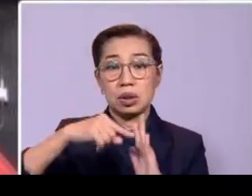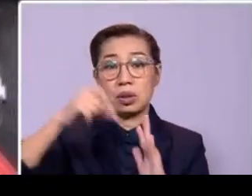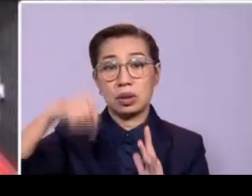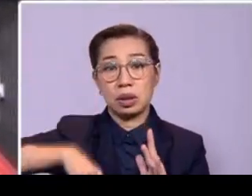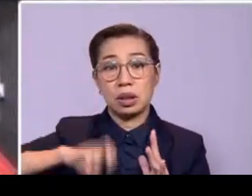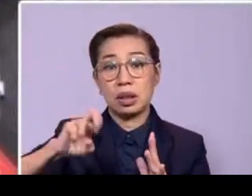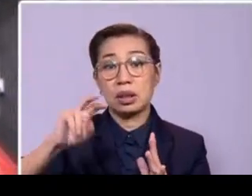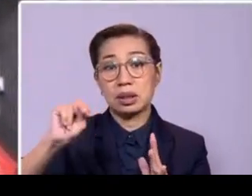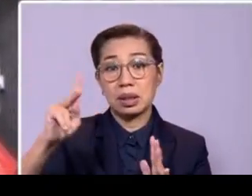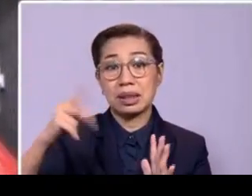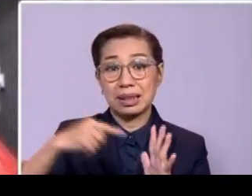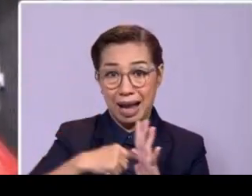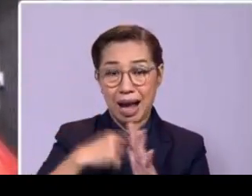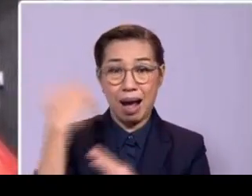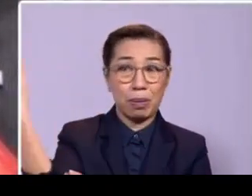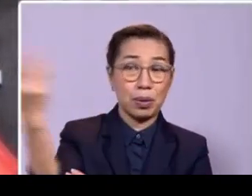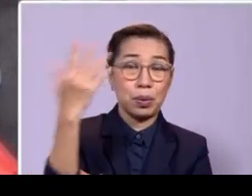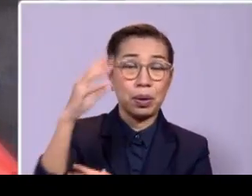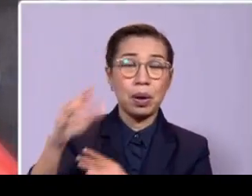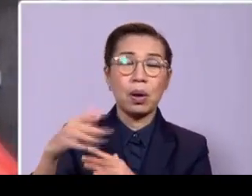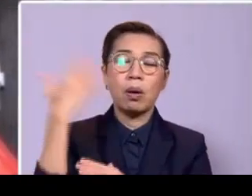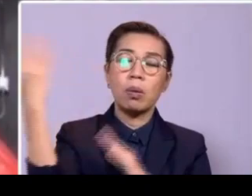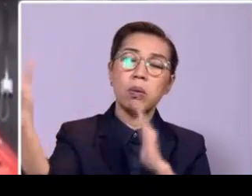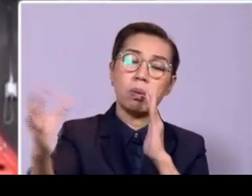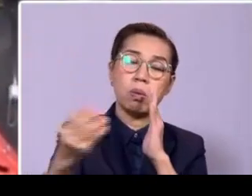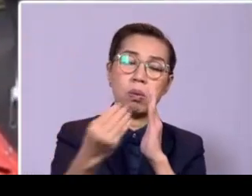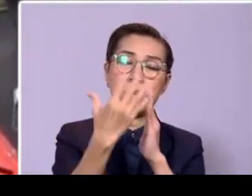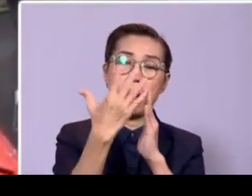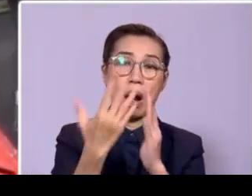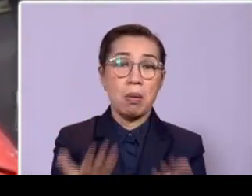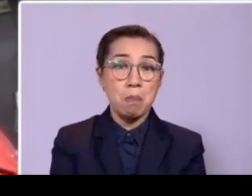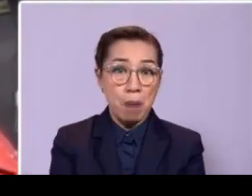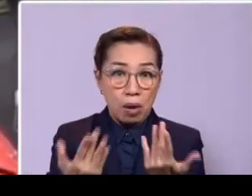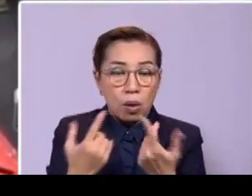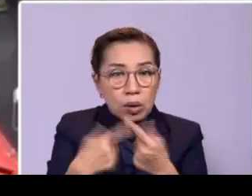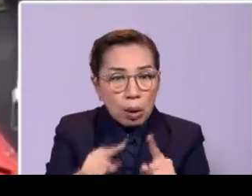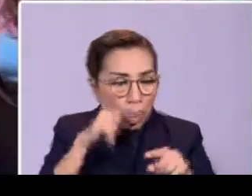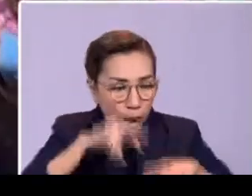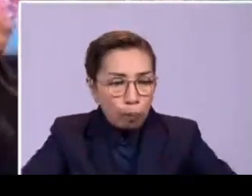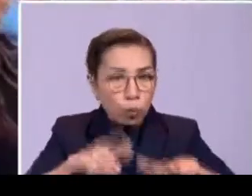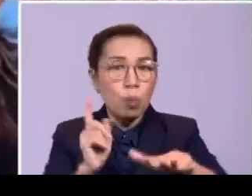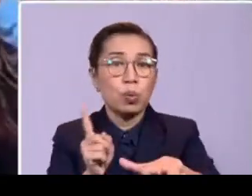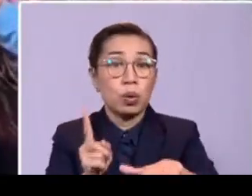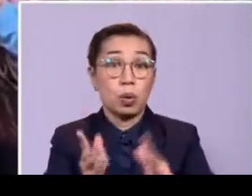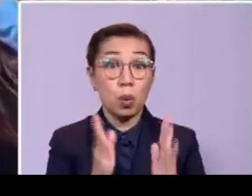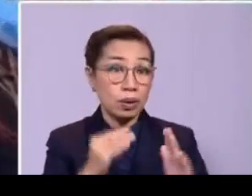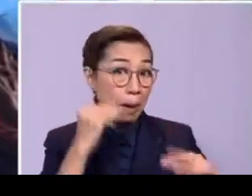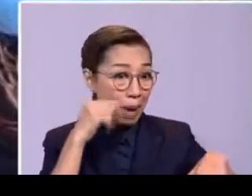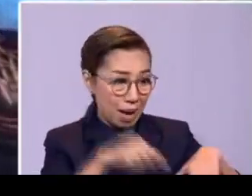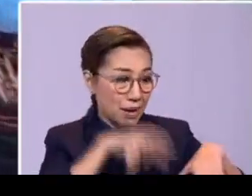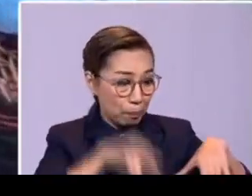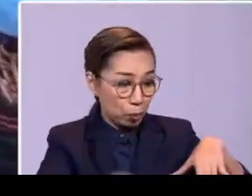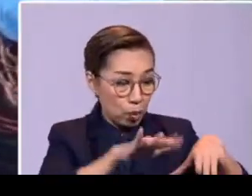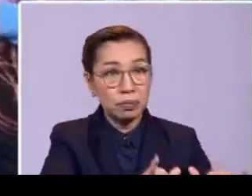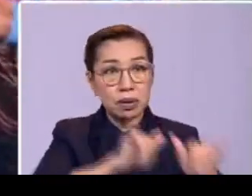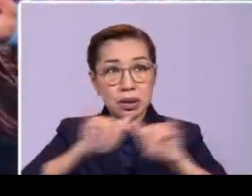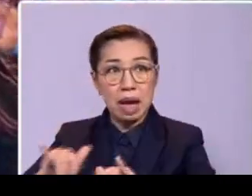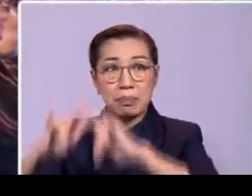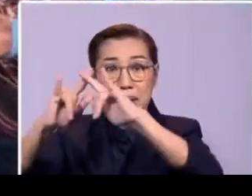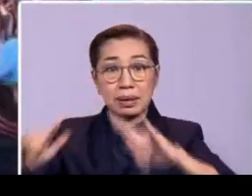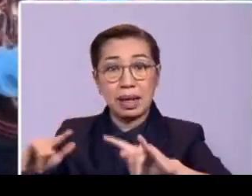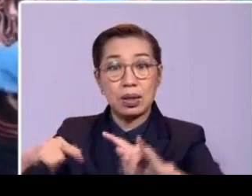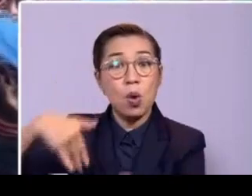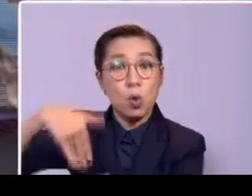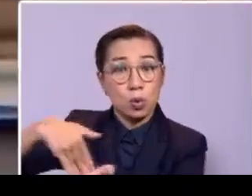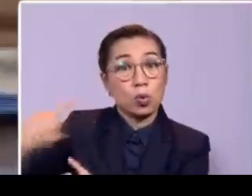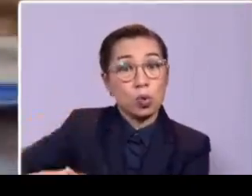ำลังลงแล้วแต่ว่าหลายพื้นที่นะคะระดับน้ำเนี่ยยังคงท่วมสูงอยู่บางคนอพยพเนี่ยมาอยู่ตามศูนย์พักพิงชั่วคราวนะคะ